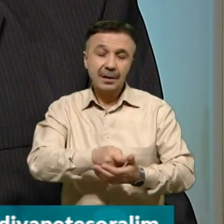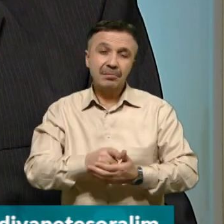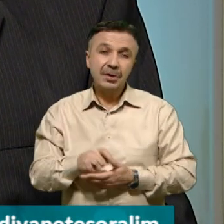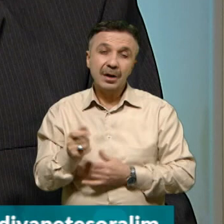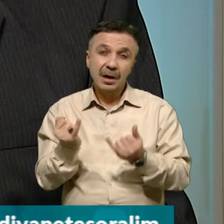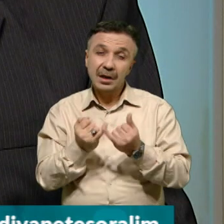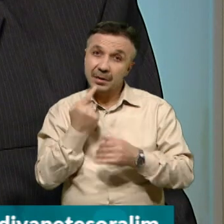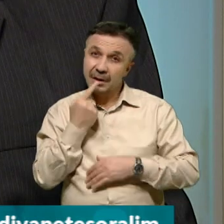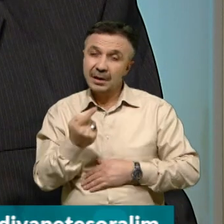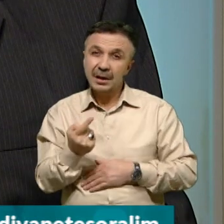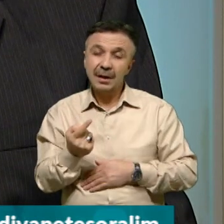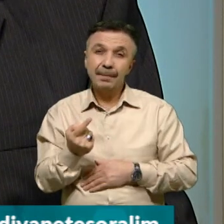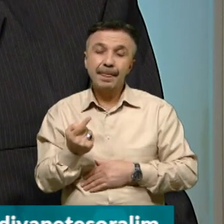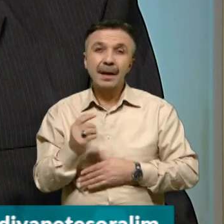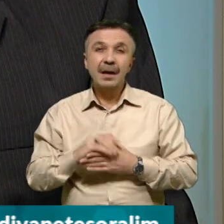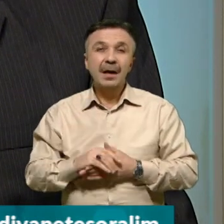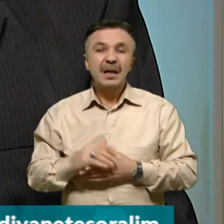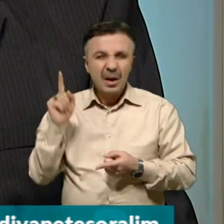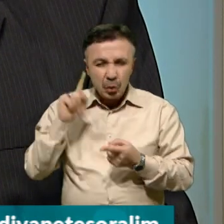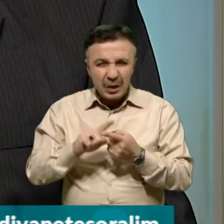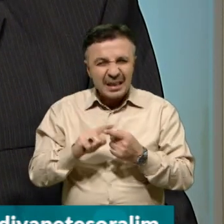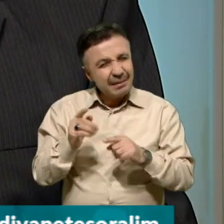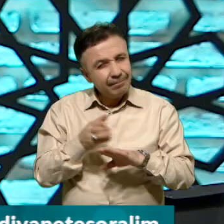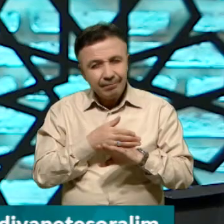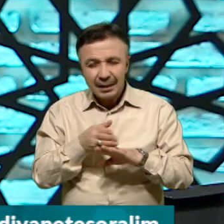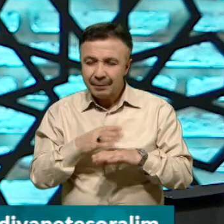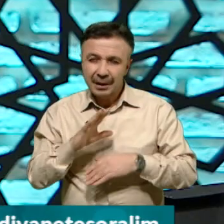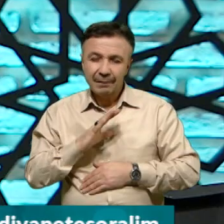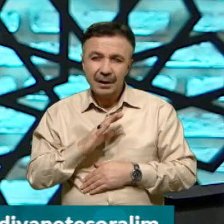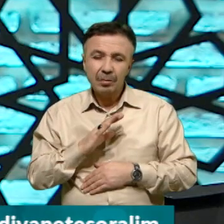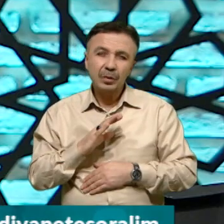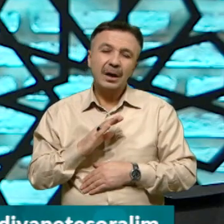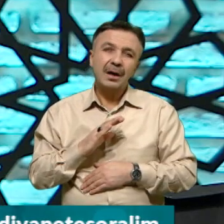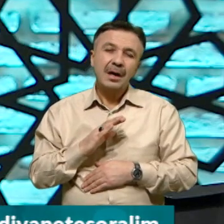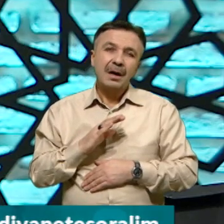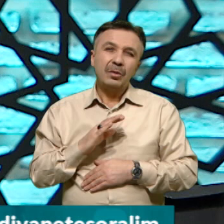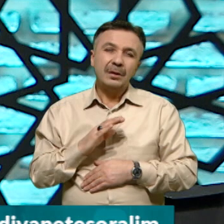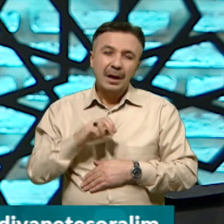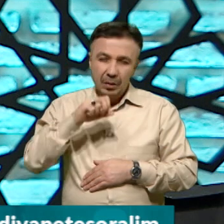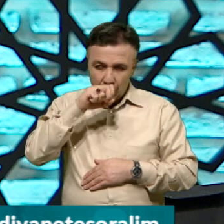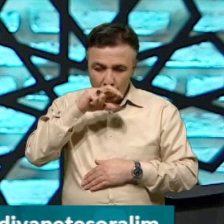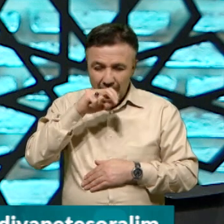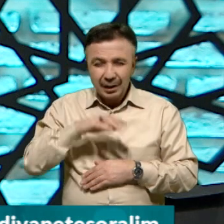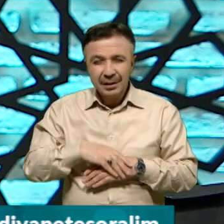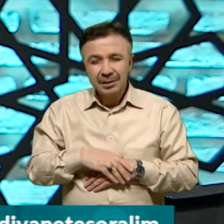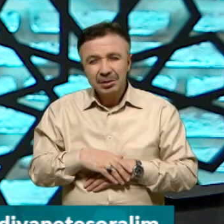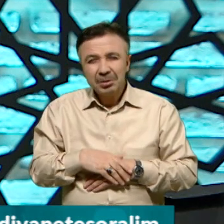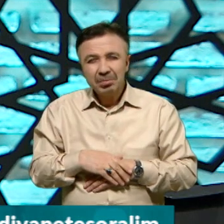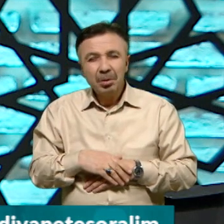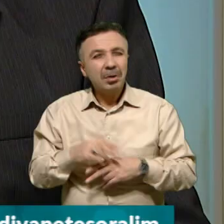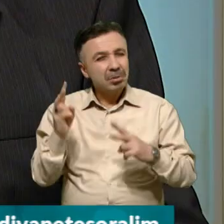kardeşimizin söylediği gibi tüketim maddeleri var. Diyelim ki bunlarla işte doğalgazdır benzeri. Devletin koyduğu bir kural